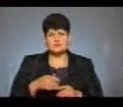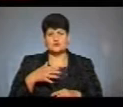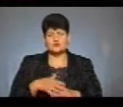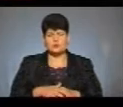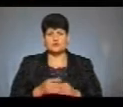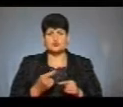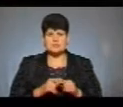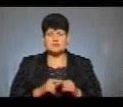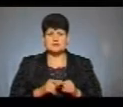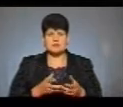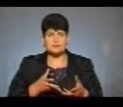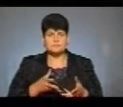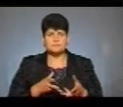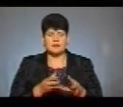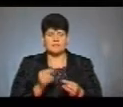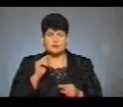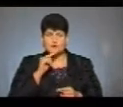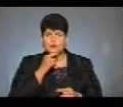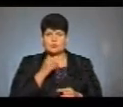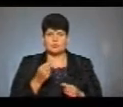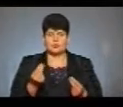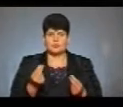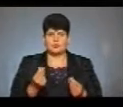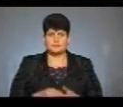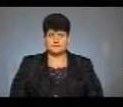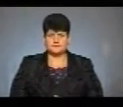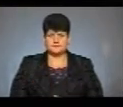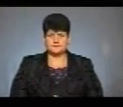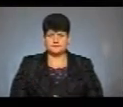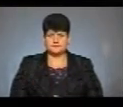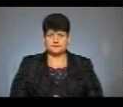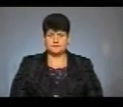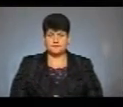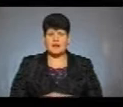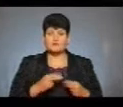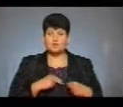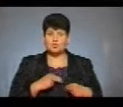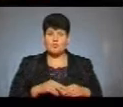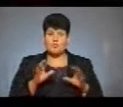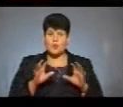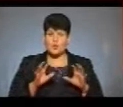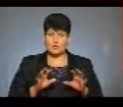йде кампанія з метою економії фонду заробітної плати. А в Трудовому кодексі